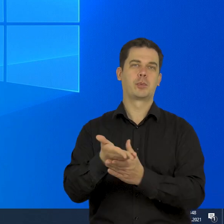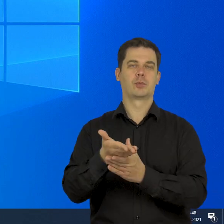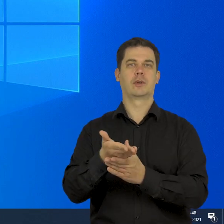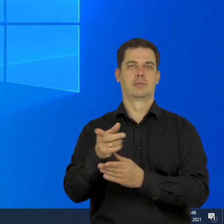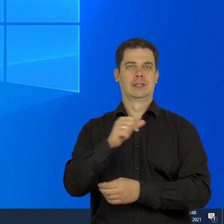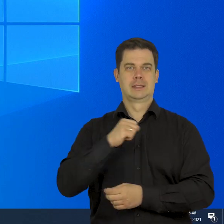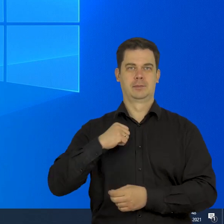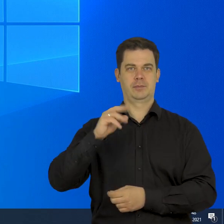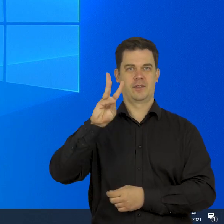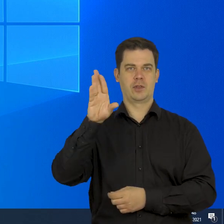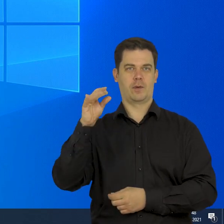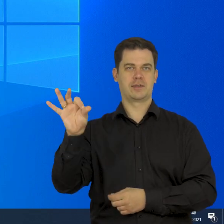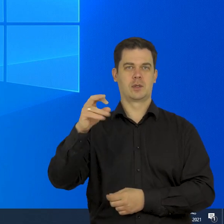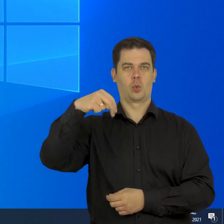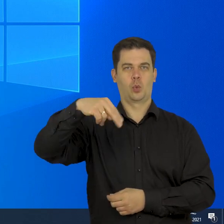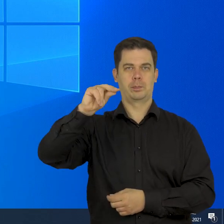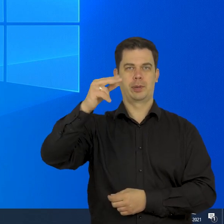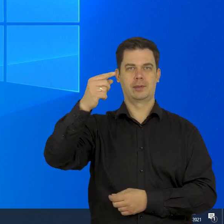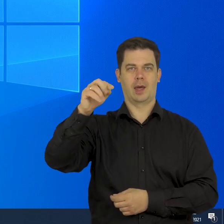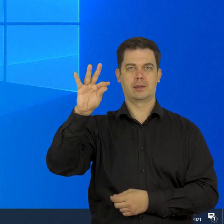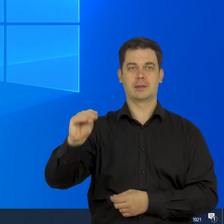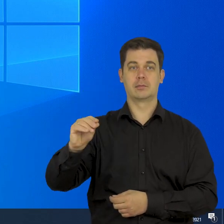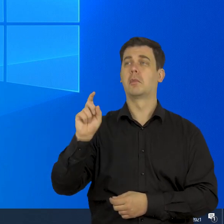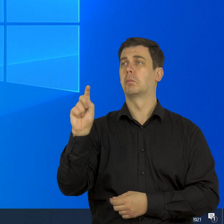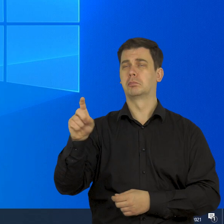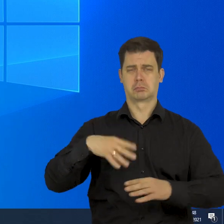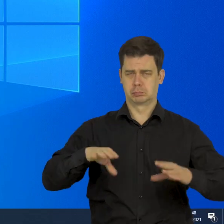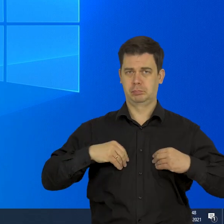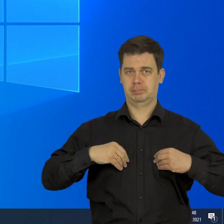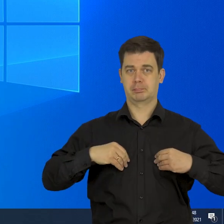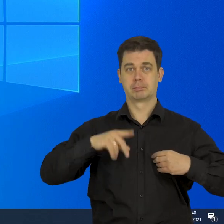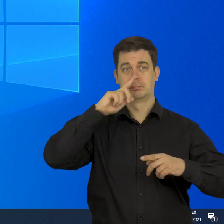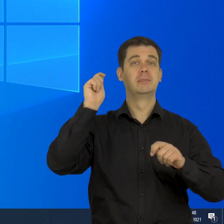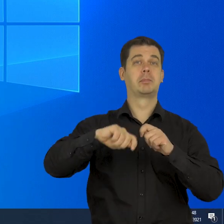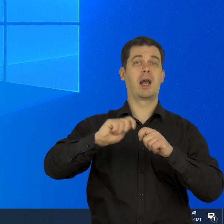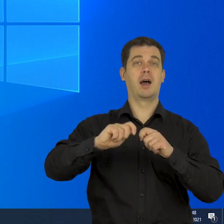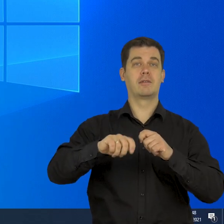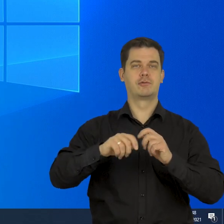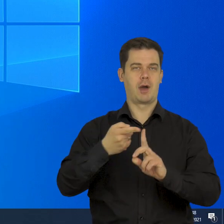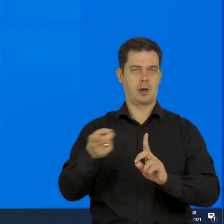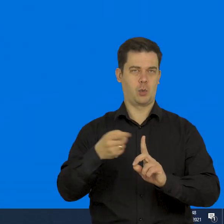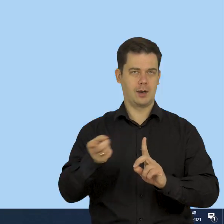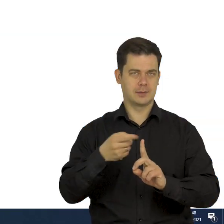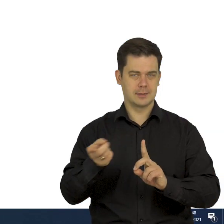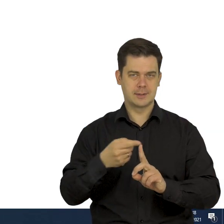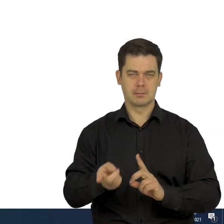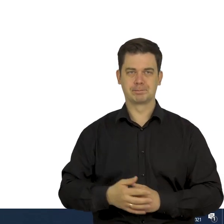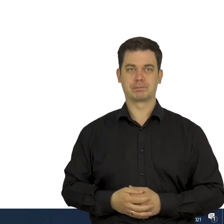zaproponuję wyszukiwanie go przez Windows Update. Kliknij tę opcję, a następnie sprawdź